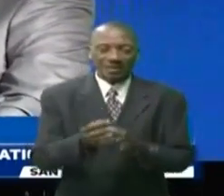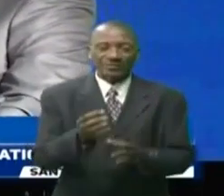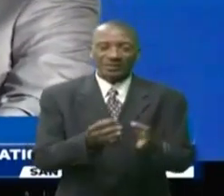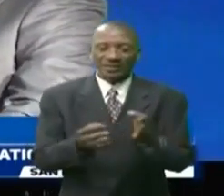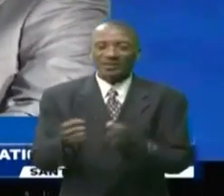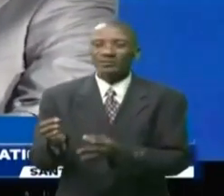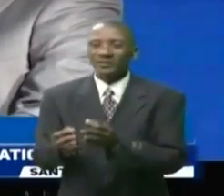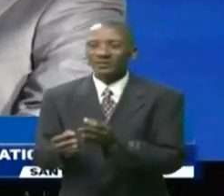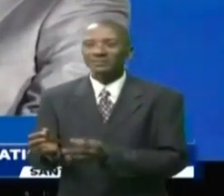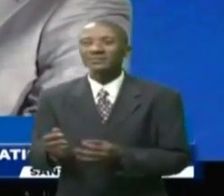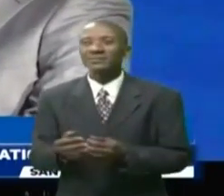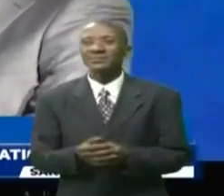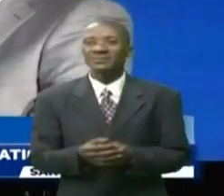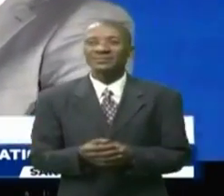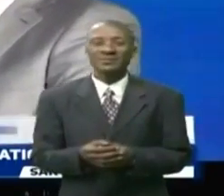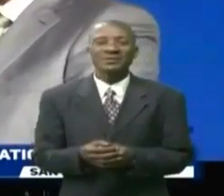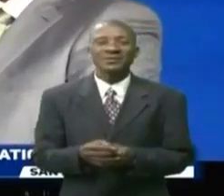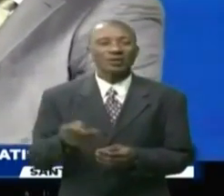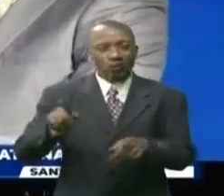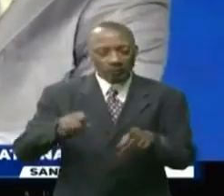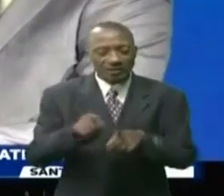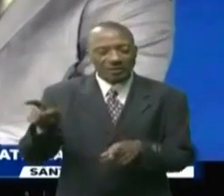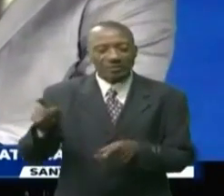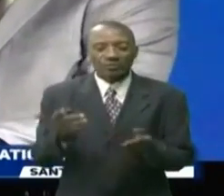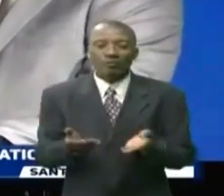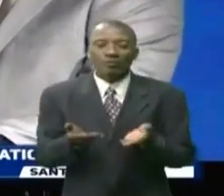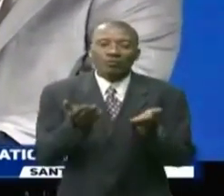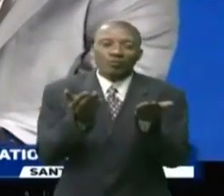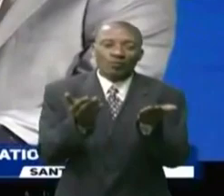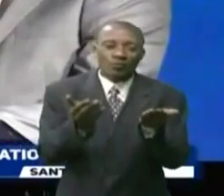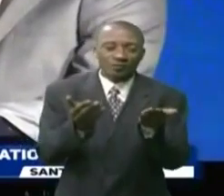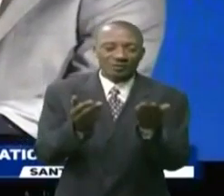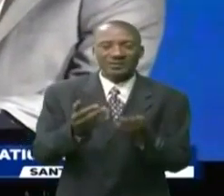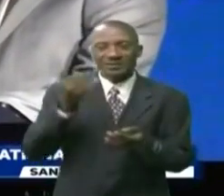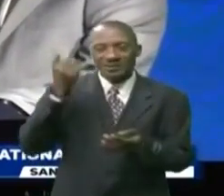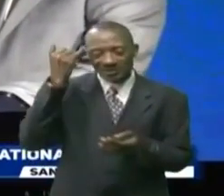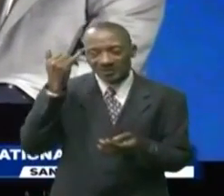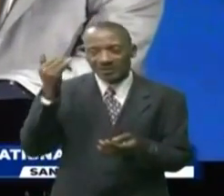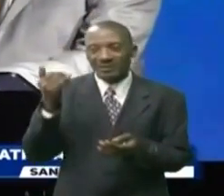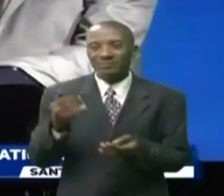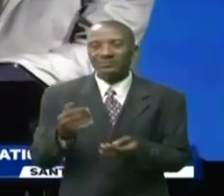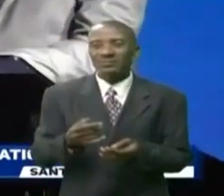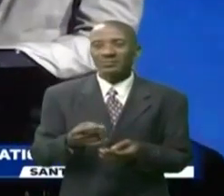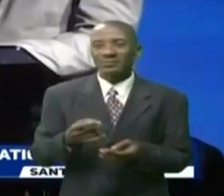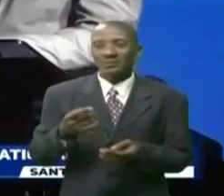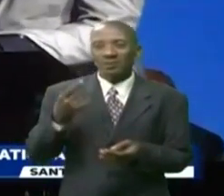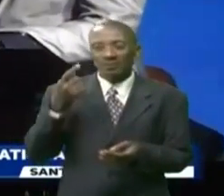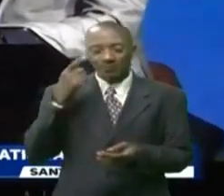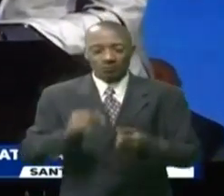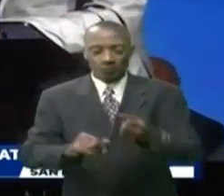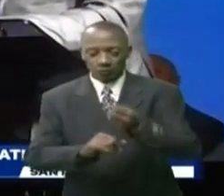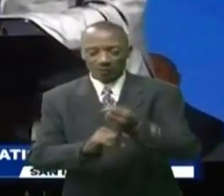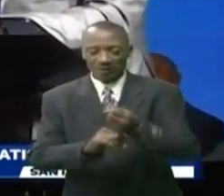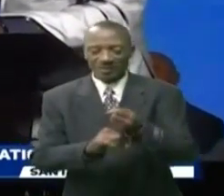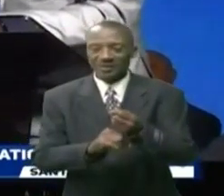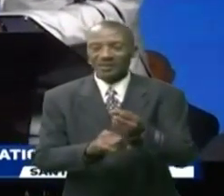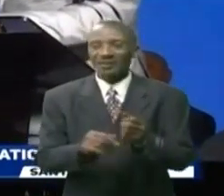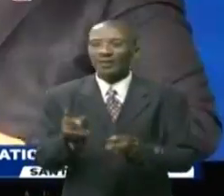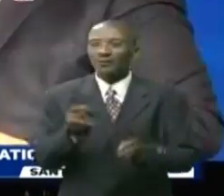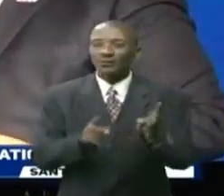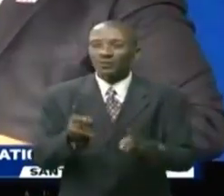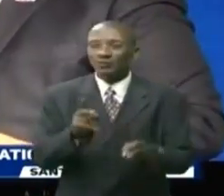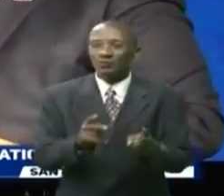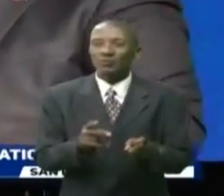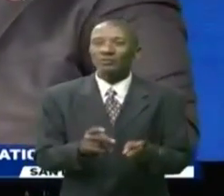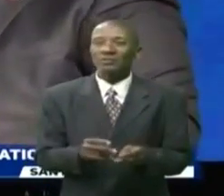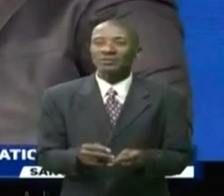un problème de terre, d'eau, d'intrants, c'est un problème de décision politique.